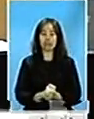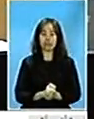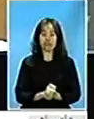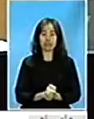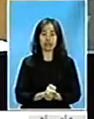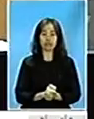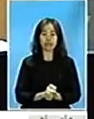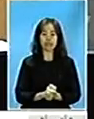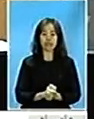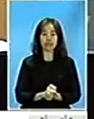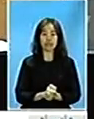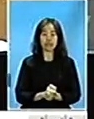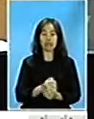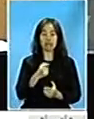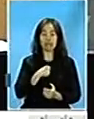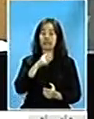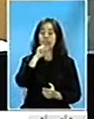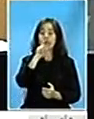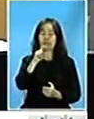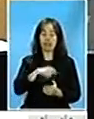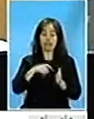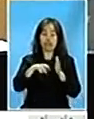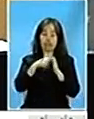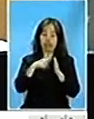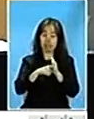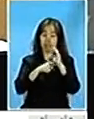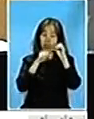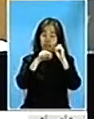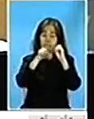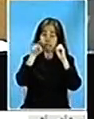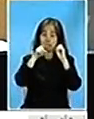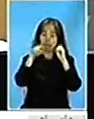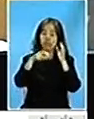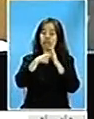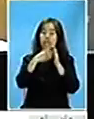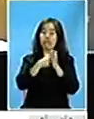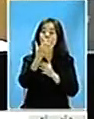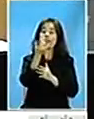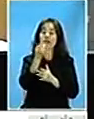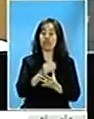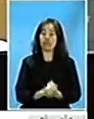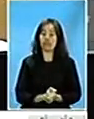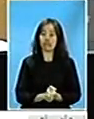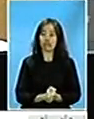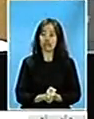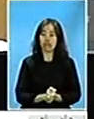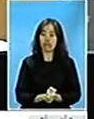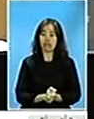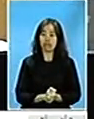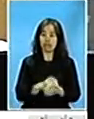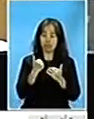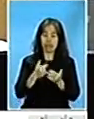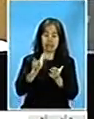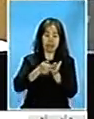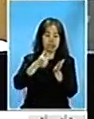ราวนี้ผมจึงอยากจะถามท่านว่าเหตุผลที่ท่านขอตัดเนี่ยมันเพราะอะไรได้ไหมครับคือให้การจัดเก็บอะไ